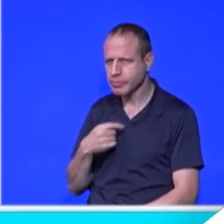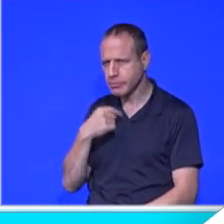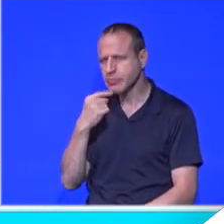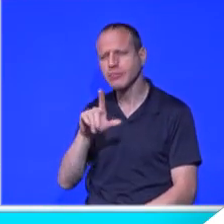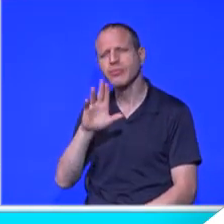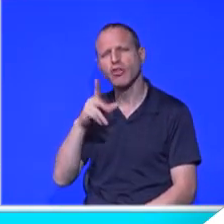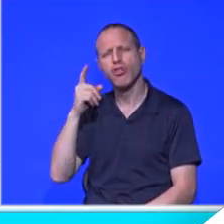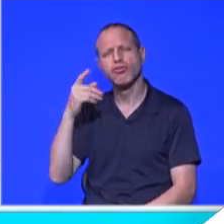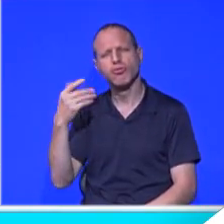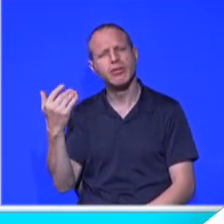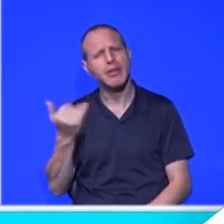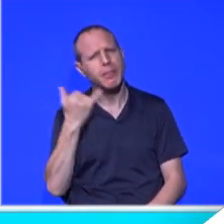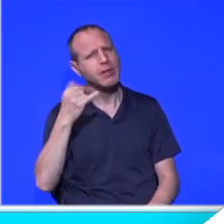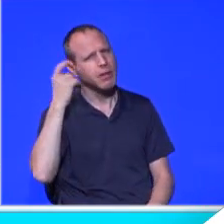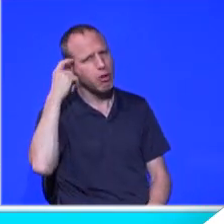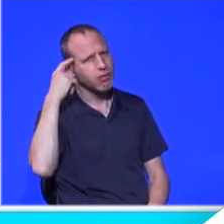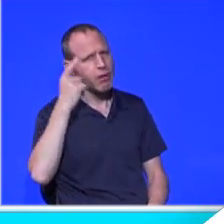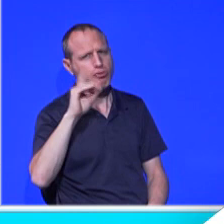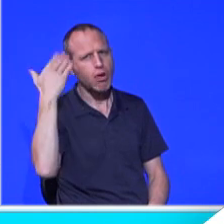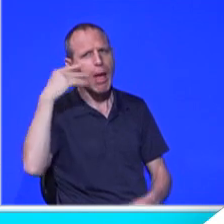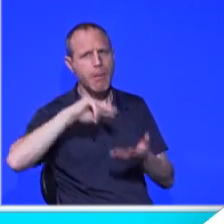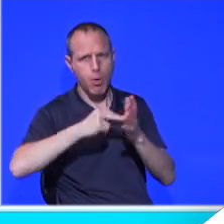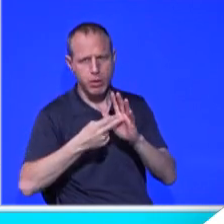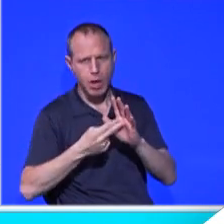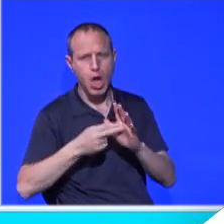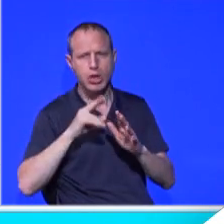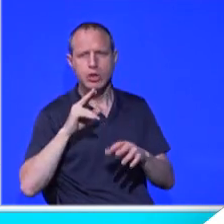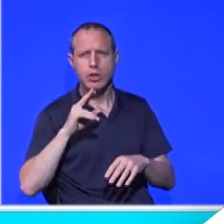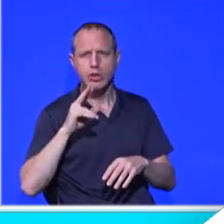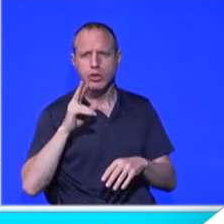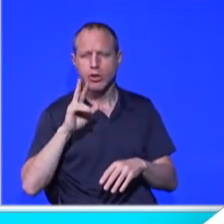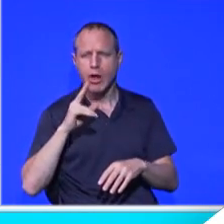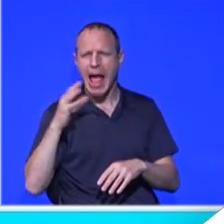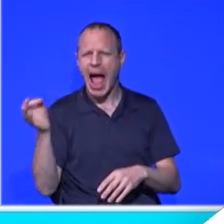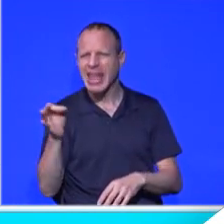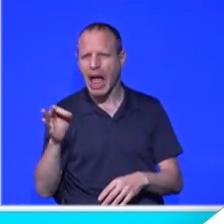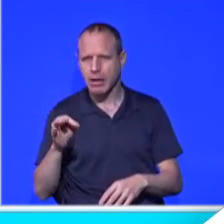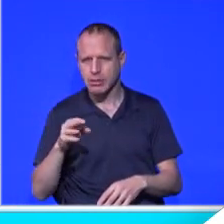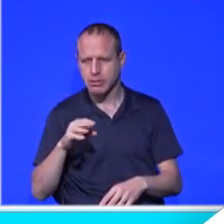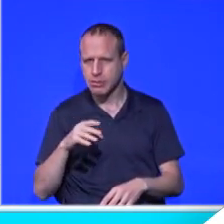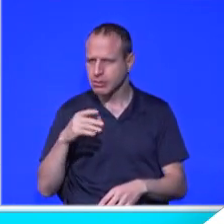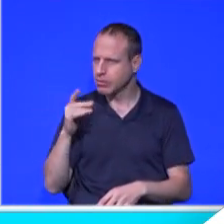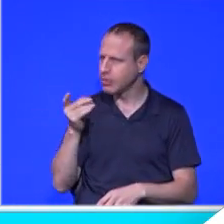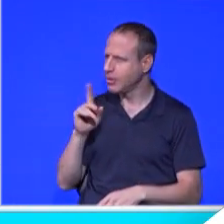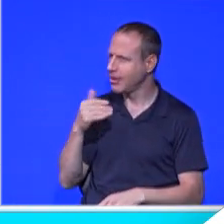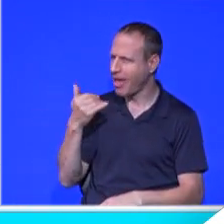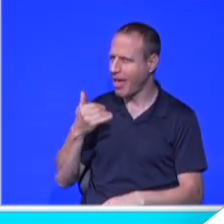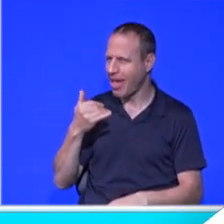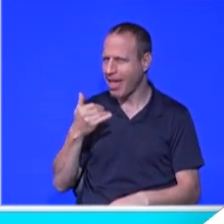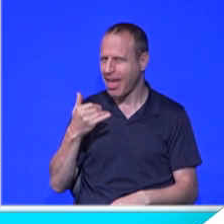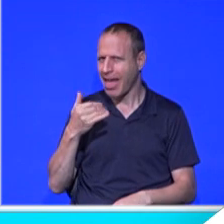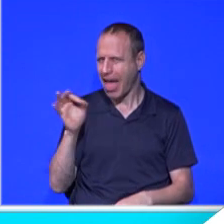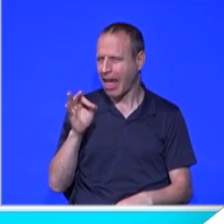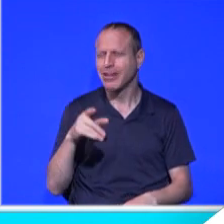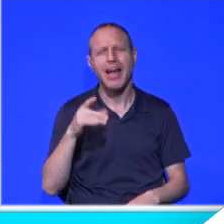איזושהי הנחה שמי שהיה אי פעם בפוליטיקה, אז יש לו את ה... היום לא אומרים לא, היום זה וירוס, נכון? יש לו את הנגיף.